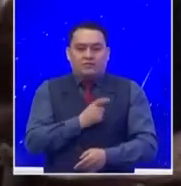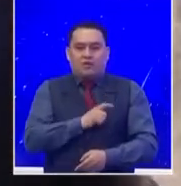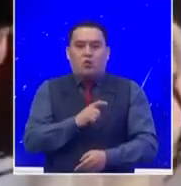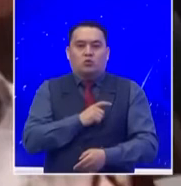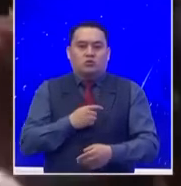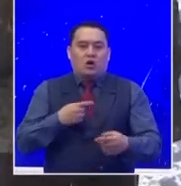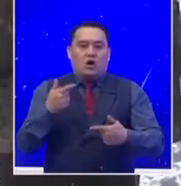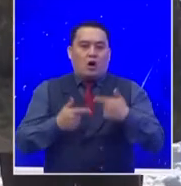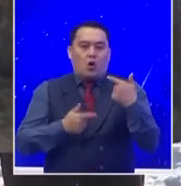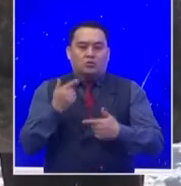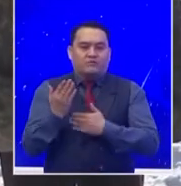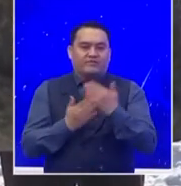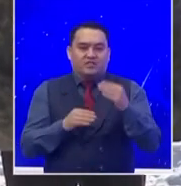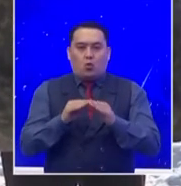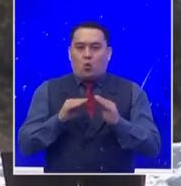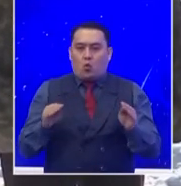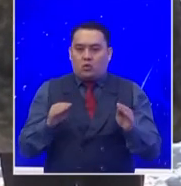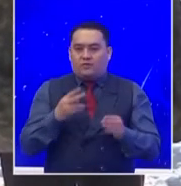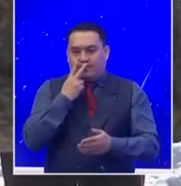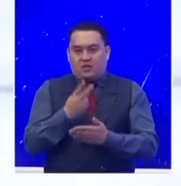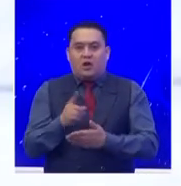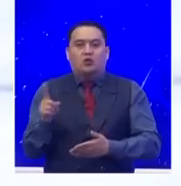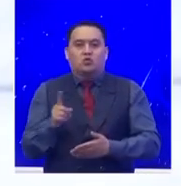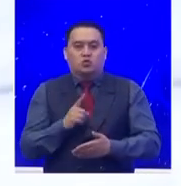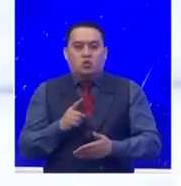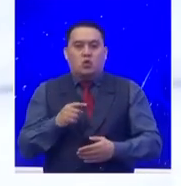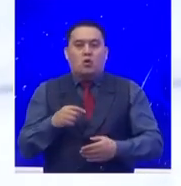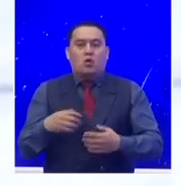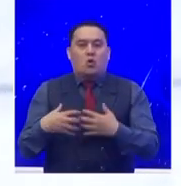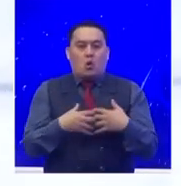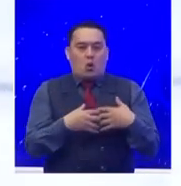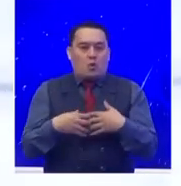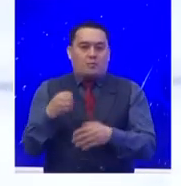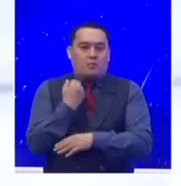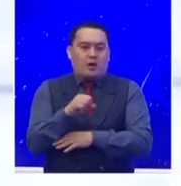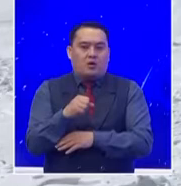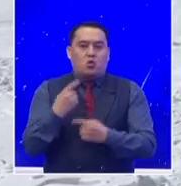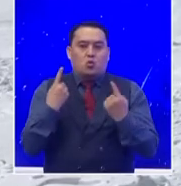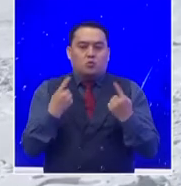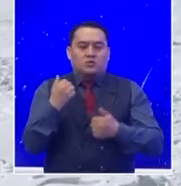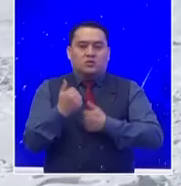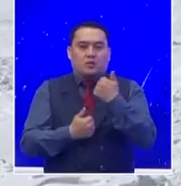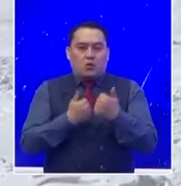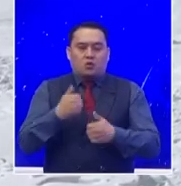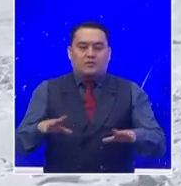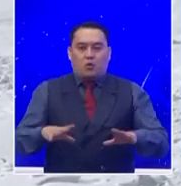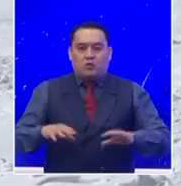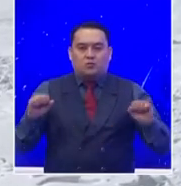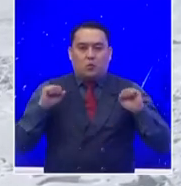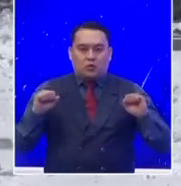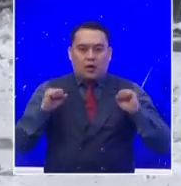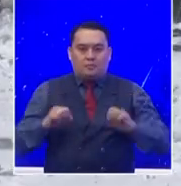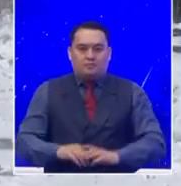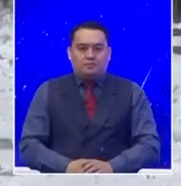выносливость. Конкуренция была на высшем уровне. Оно и видно. Ведь среди кокпаристов победители и призеры крупных стартов по конным видам спорта.